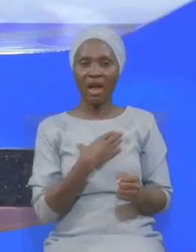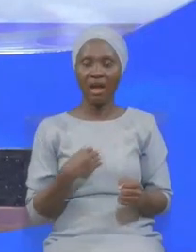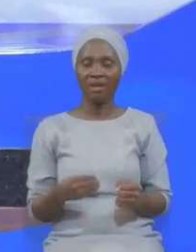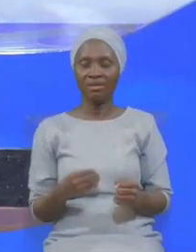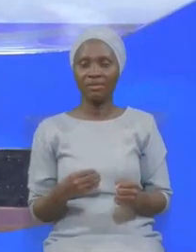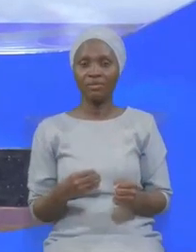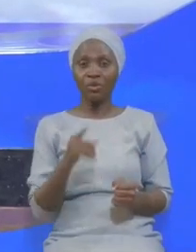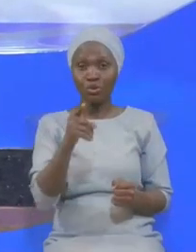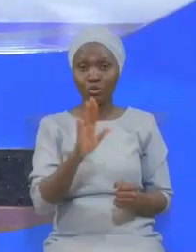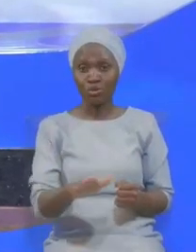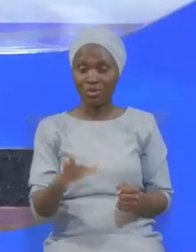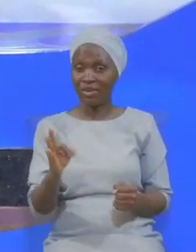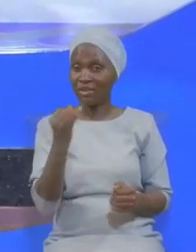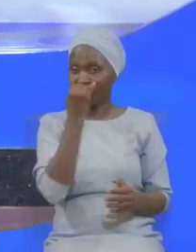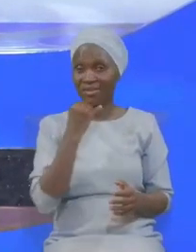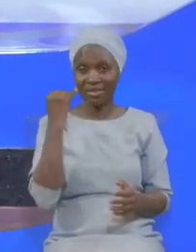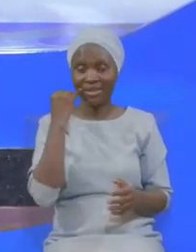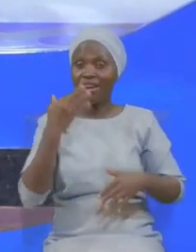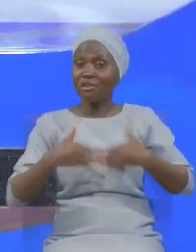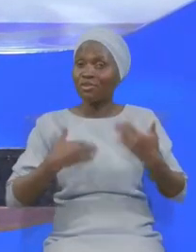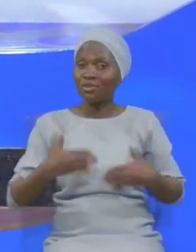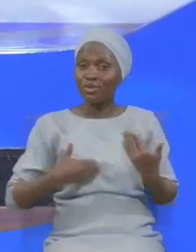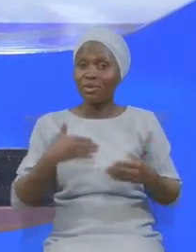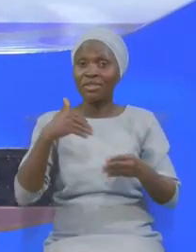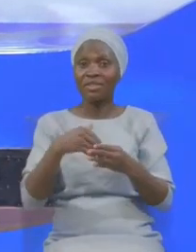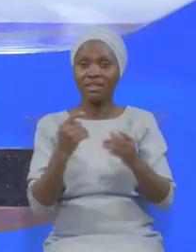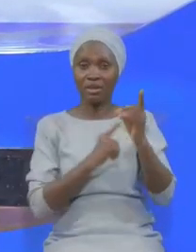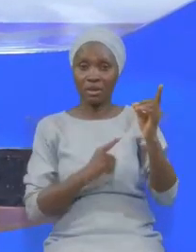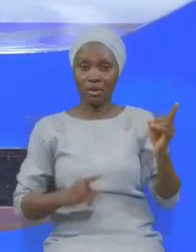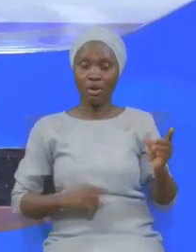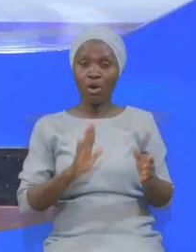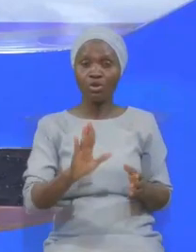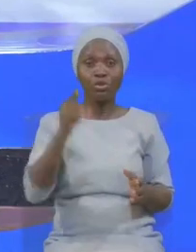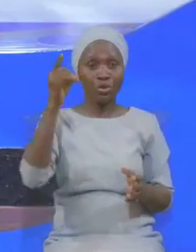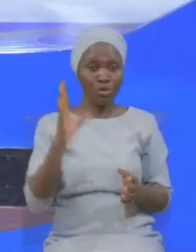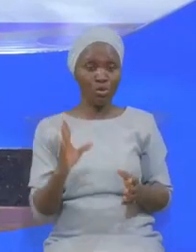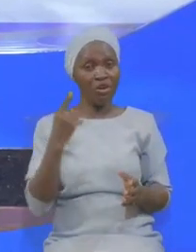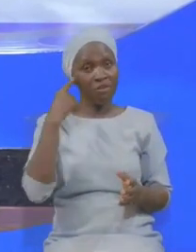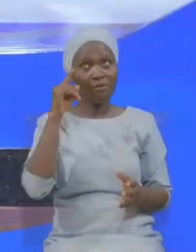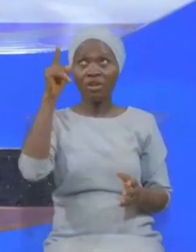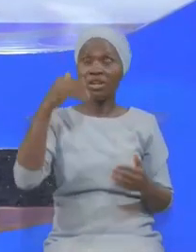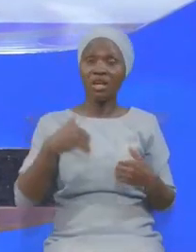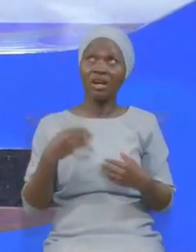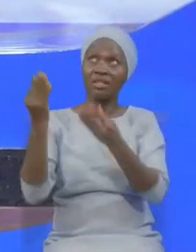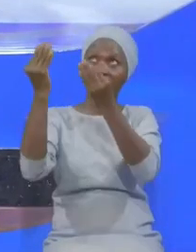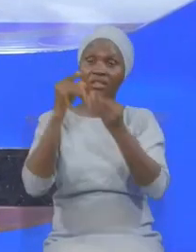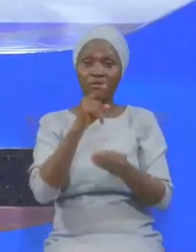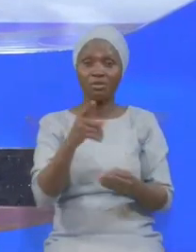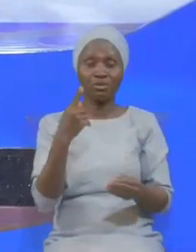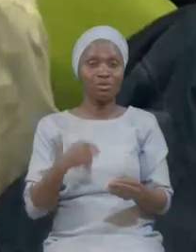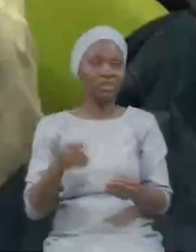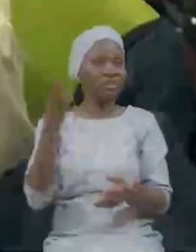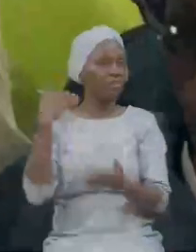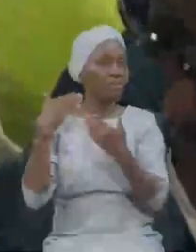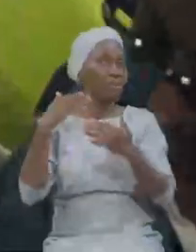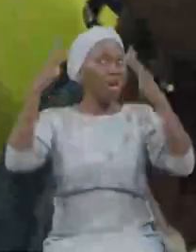enfants de Sion, soyez dans l'allégresse et réussissez-vous en l'Éternel, votre Dieu, car il vous